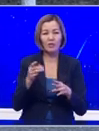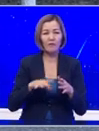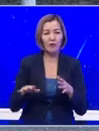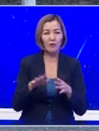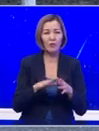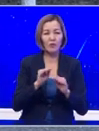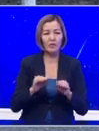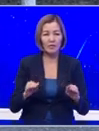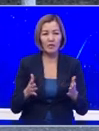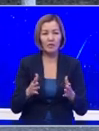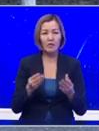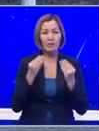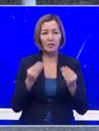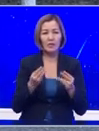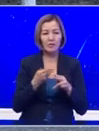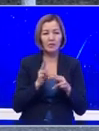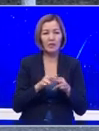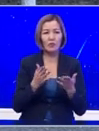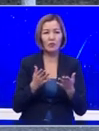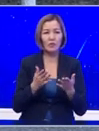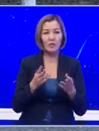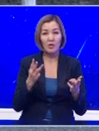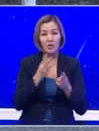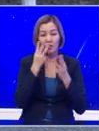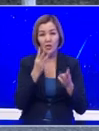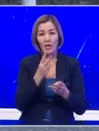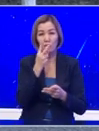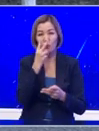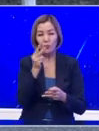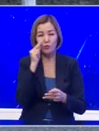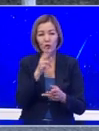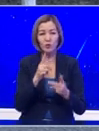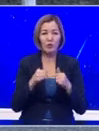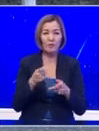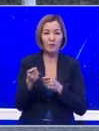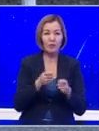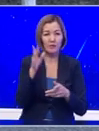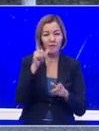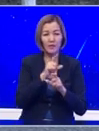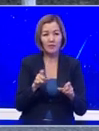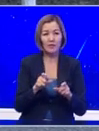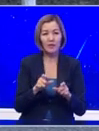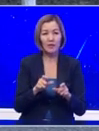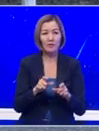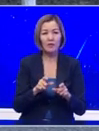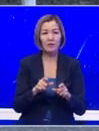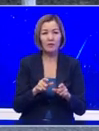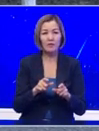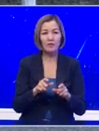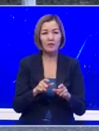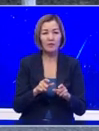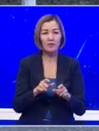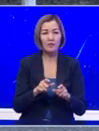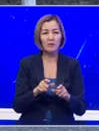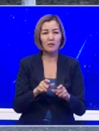вашего региона, детей прекрасных, которые горят глаза, руководители организации образования, которые, не прокладывая